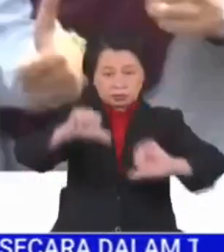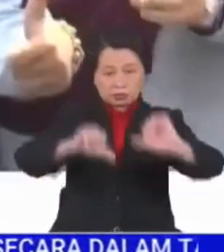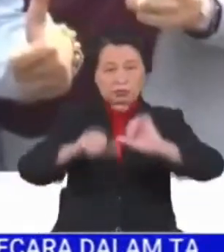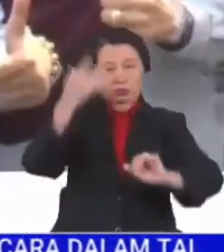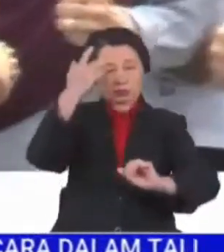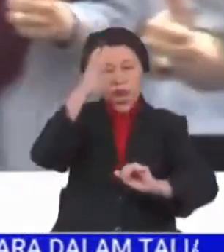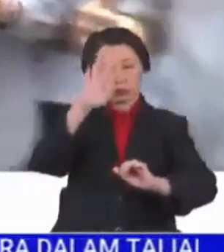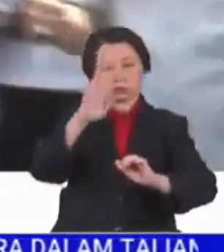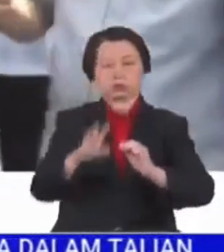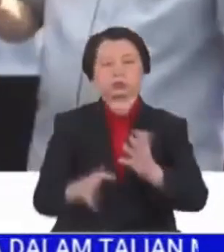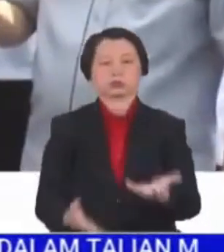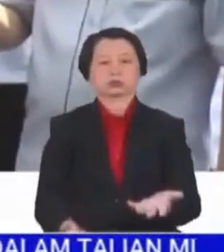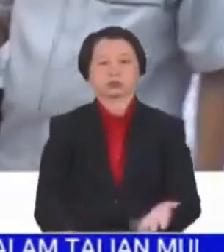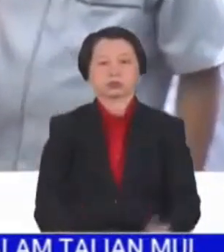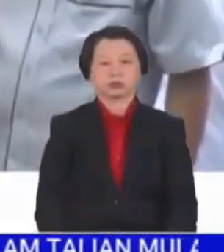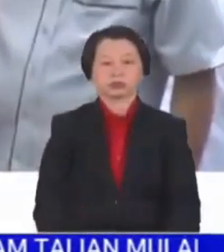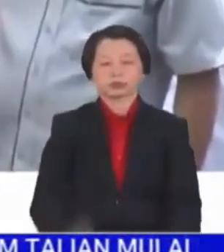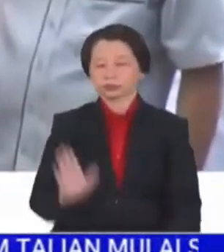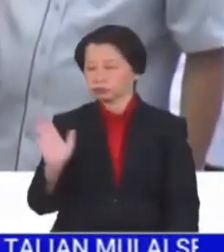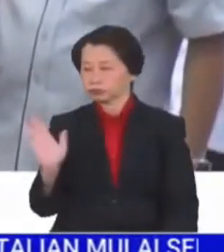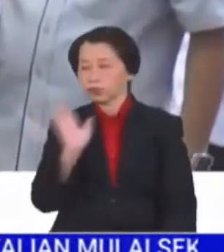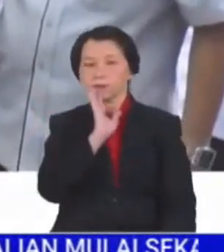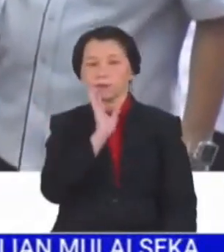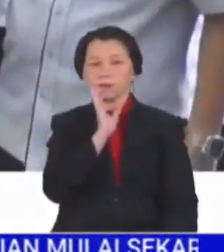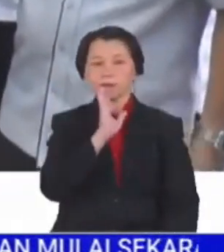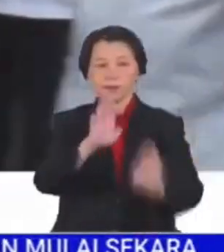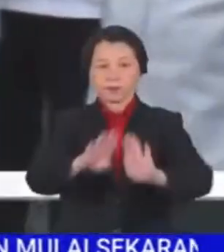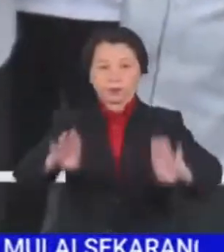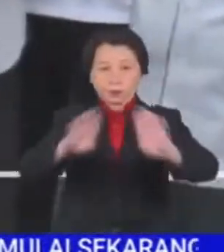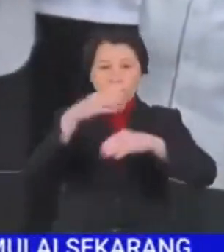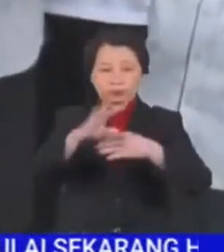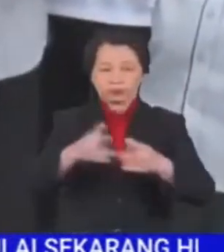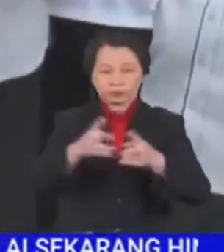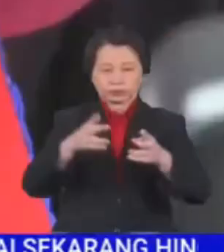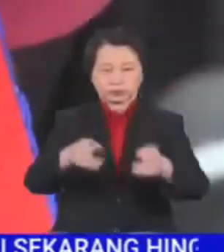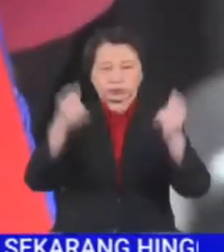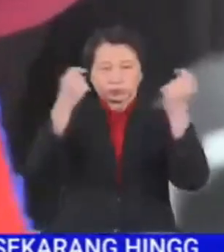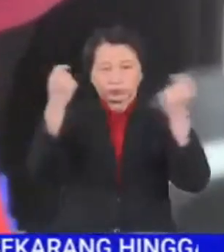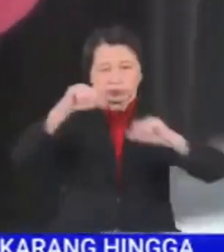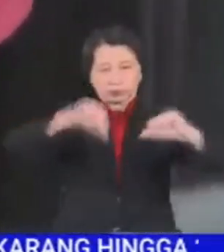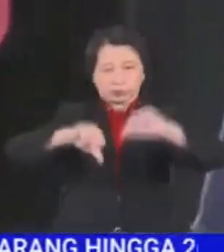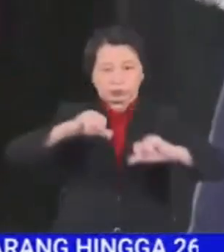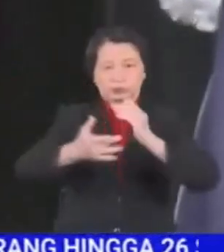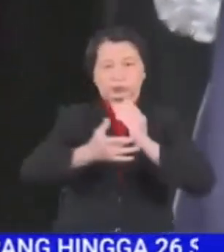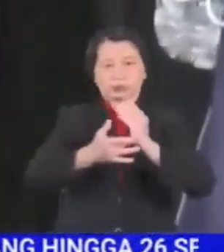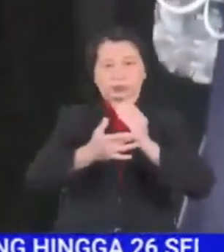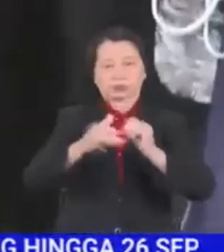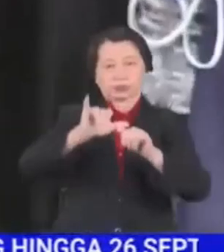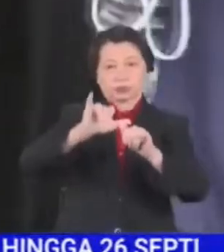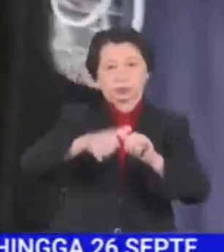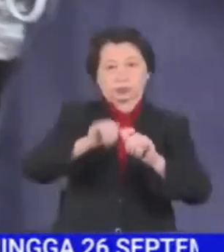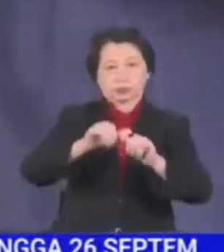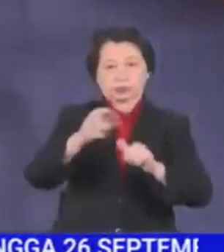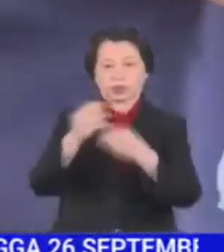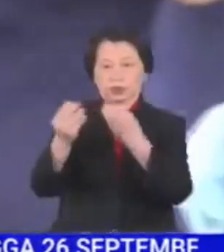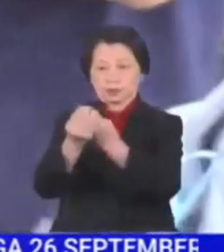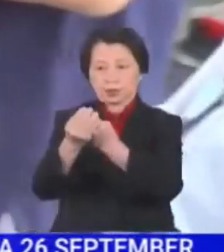inovasi. Beliau berkata demikian kepada pemberita selepas merasmikan Carnival Sains, Teknologi Kejuruteraan dan